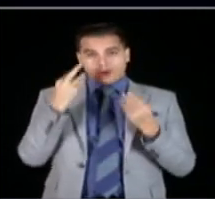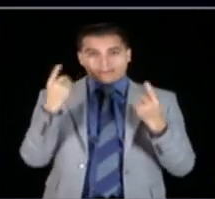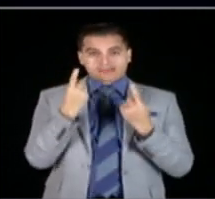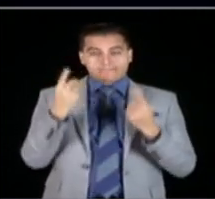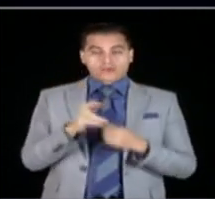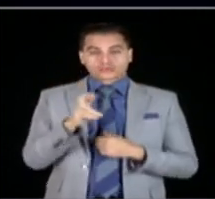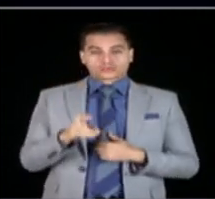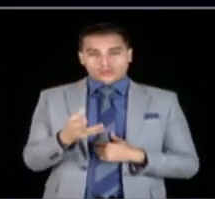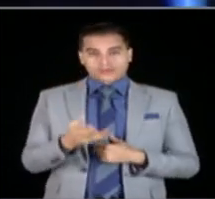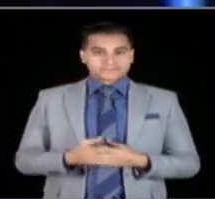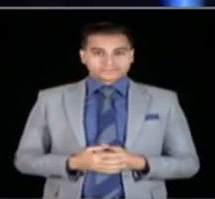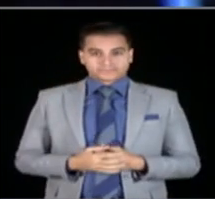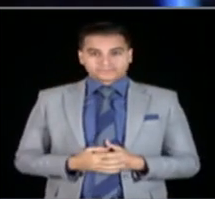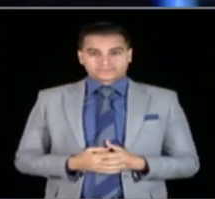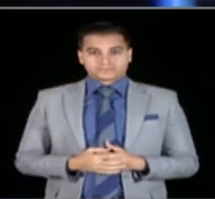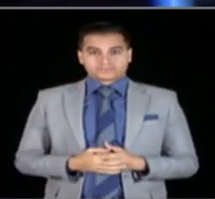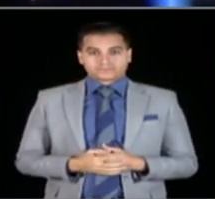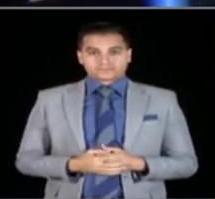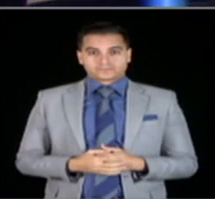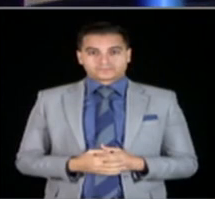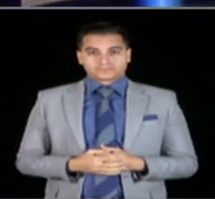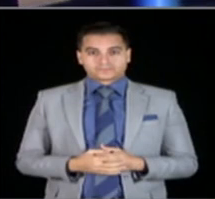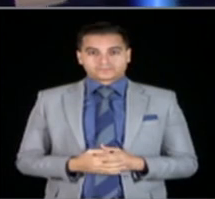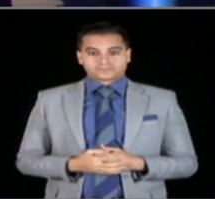عامة، والسؤال هو: